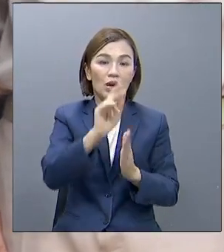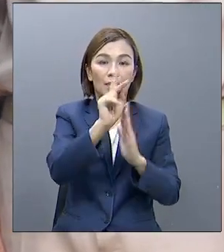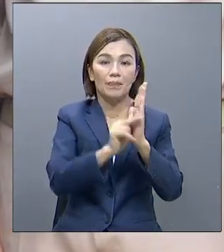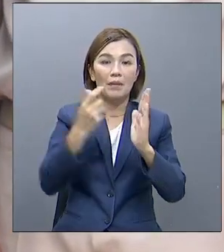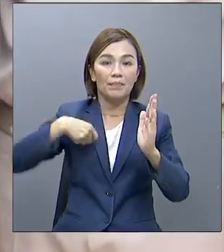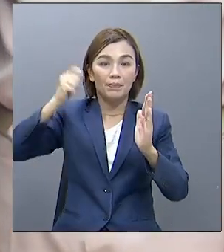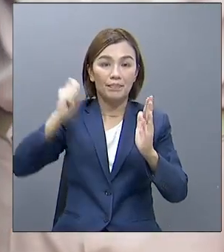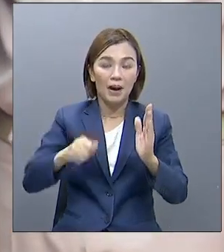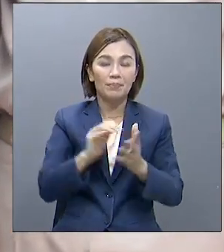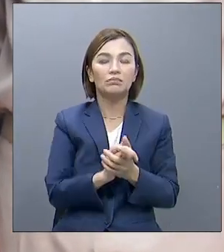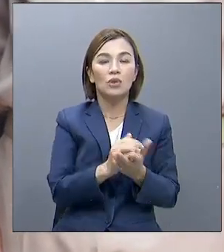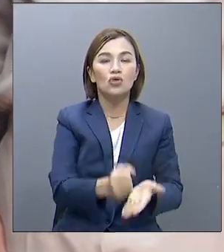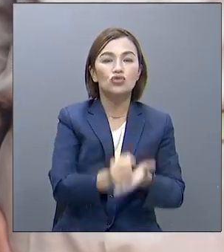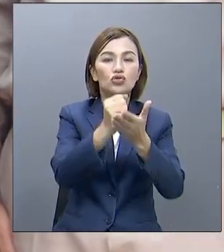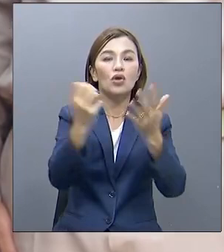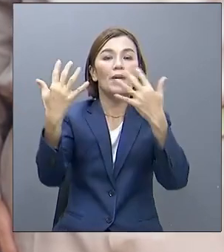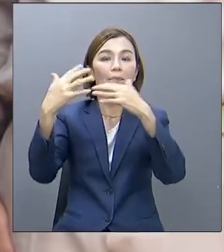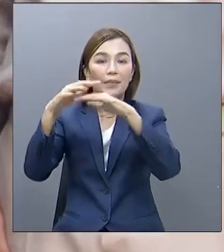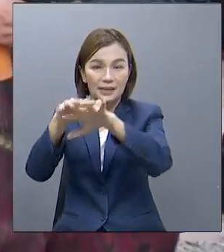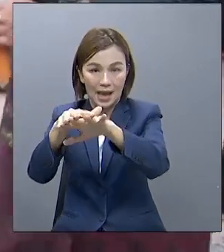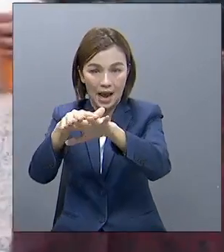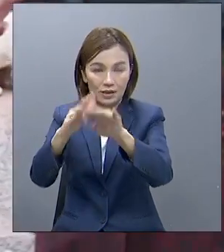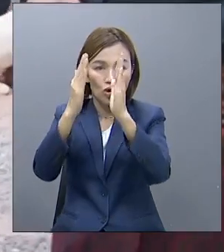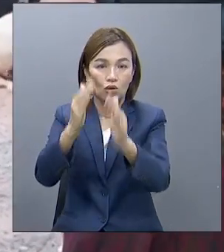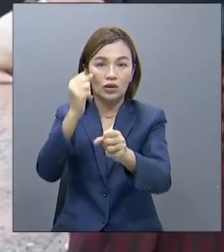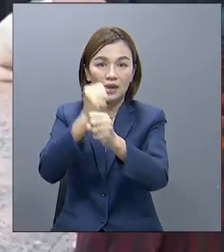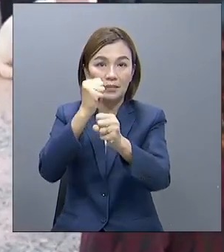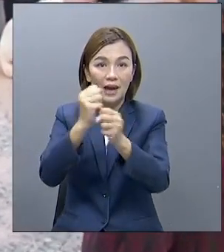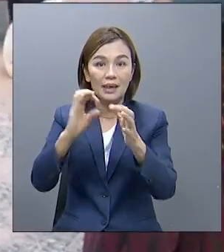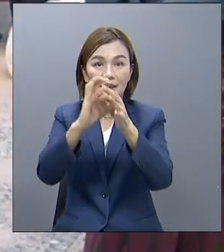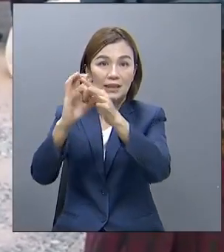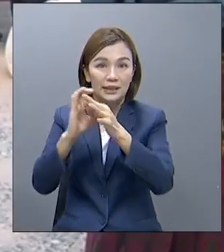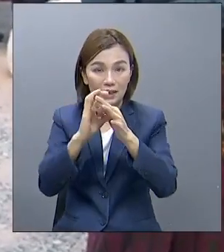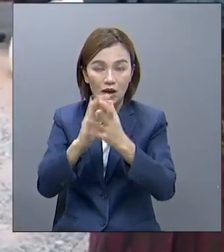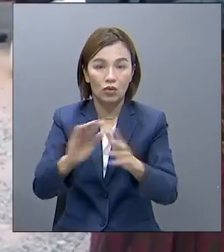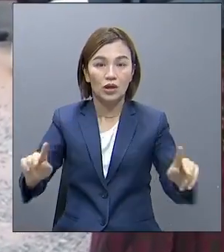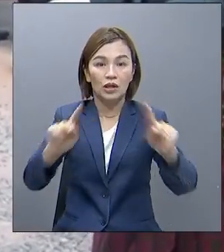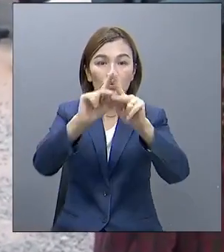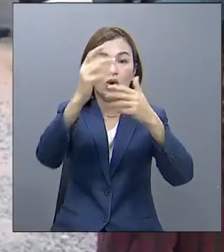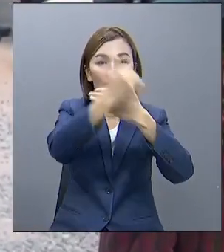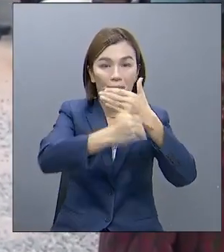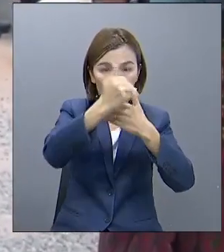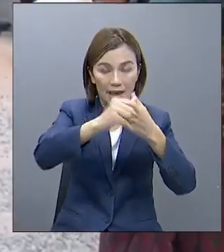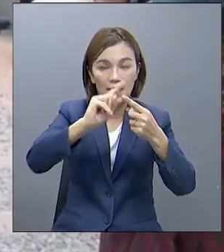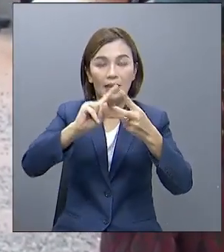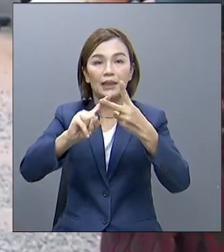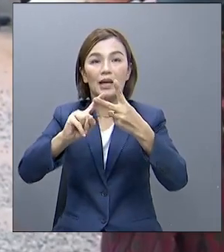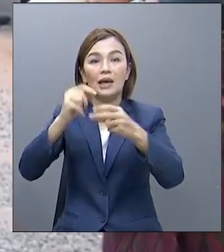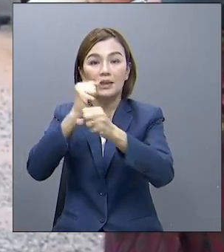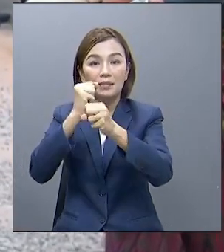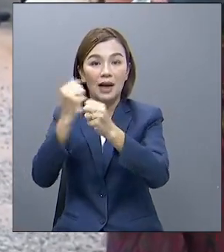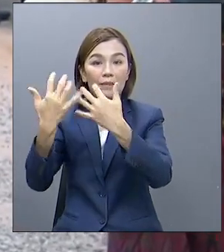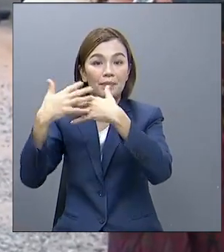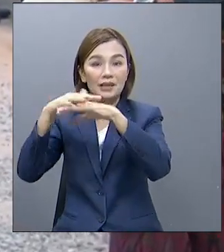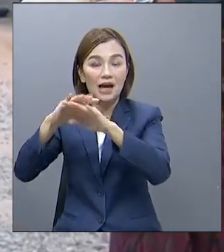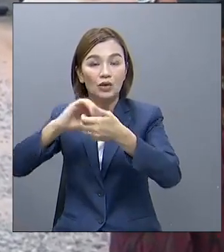ะจะช่วยเป็นหน่วยงานในการประสานกับหน่วยงานที่เกี่ยวข้องนะคะไม่ว่าจะเป็นกระทรวงการต่างประเทศสำนักงานประสานความร่วมมือระหว่